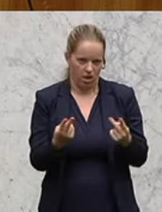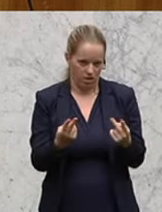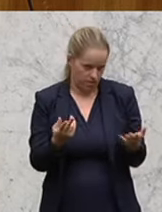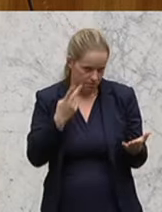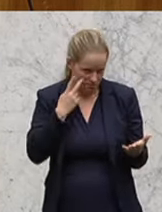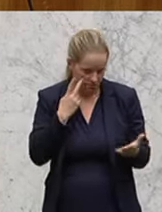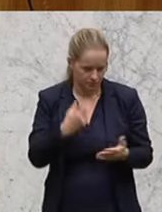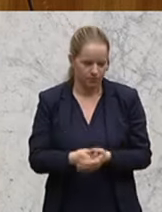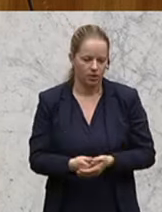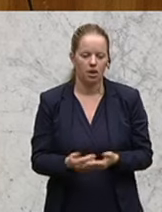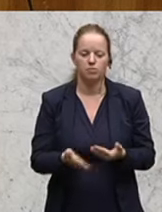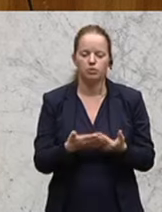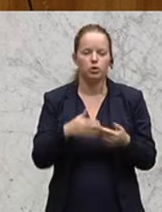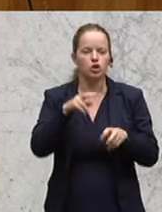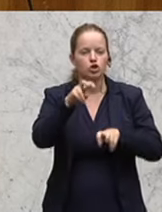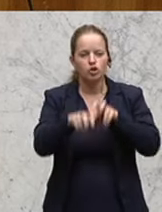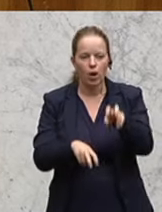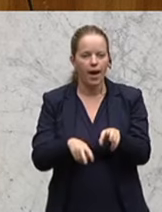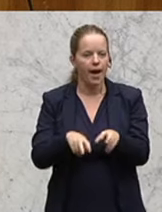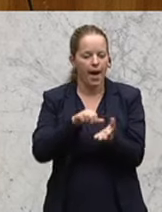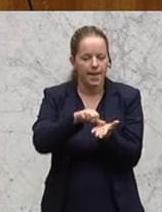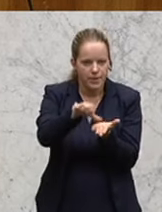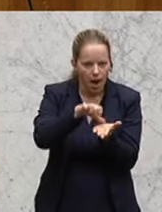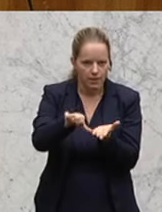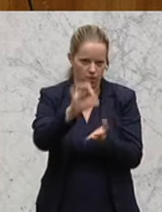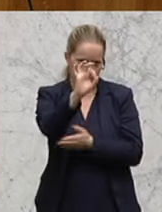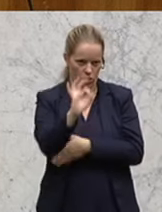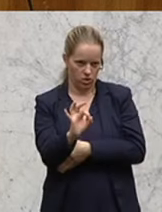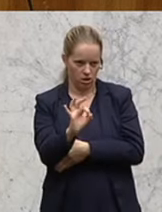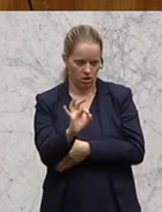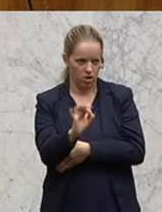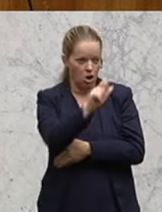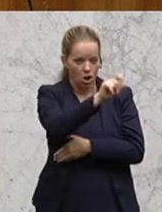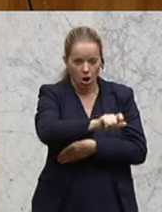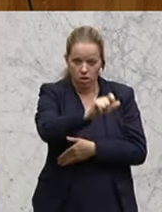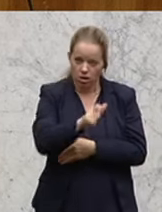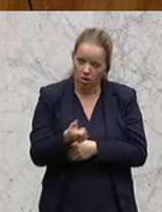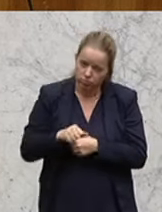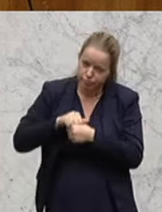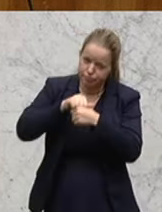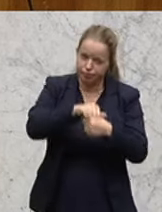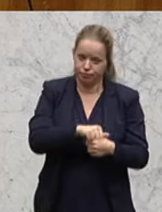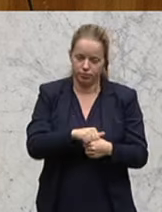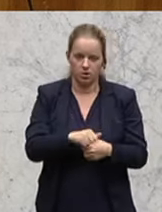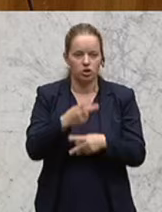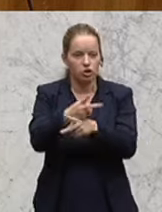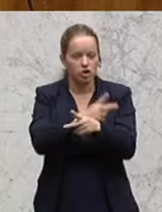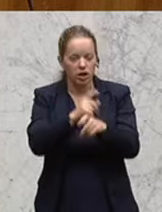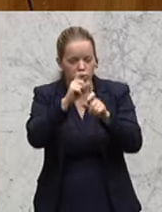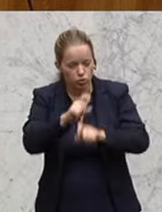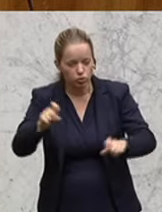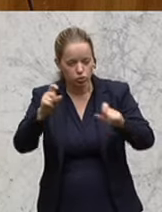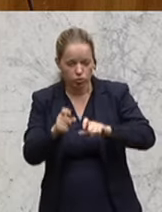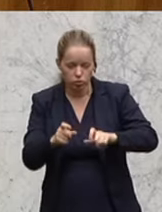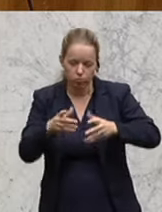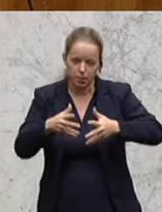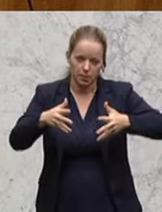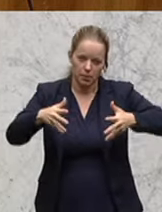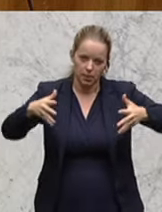Bei der Steuerabgabenquote steigt der Druck laufend auf die Menschen. Staatsverschuldung steigt. Die Arbeitslosigkeit,